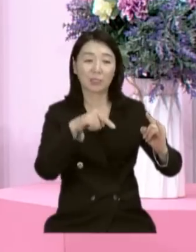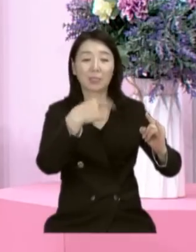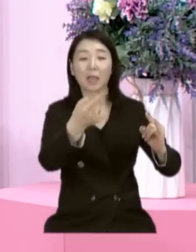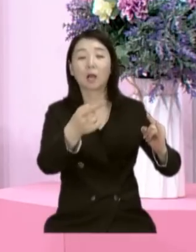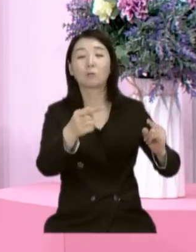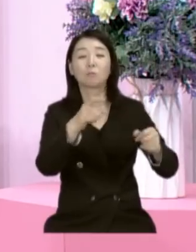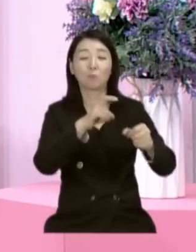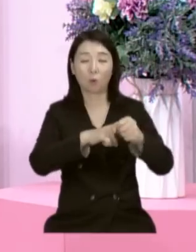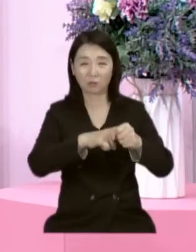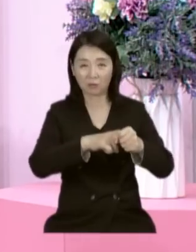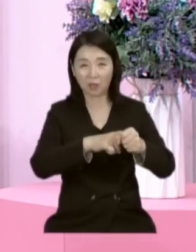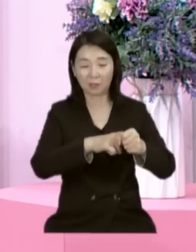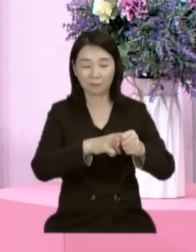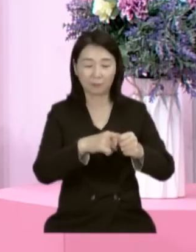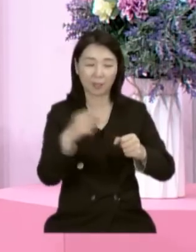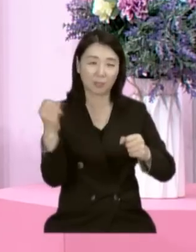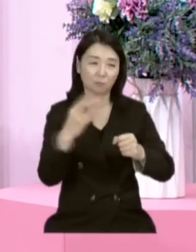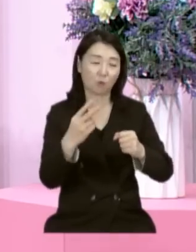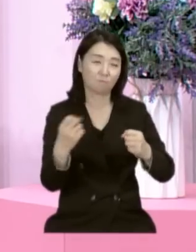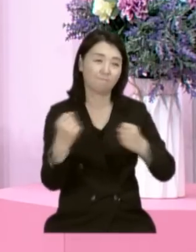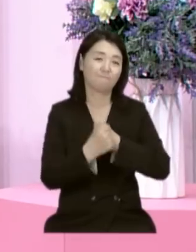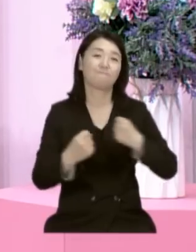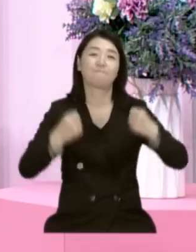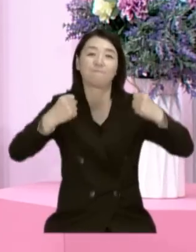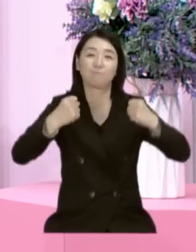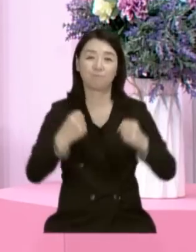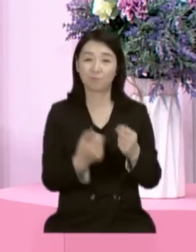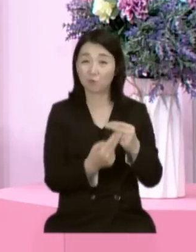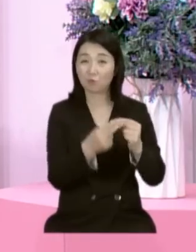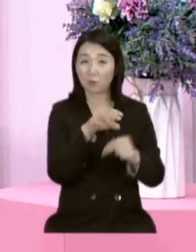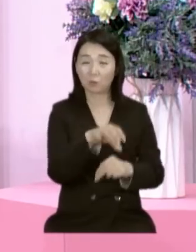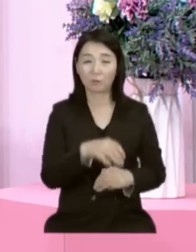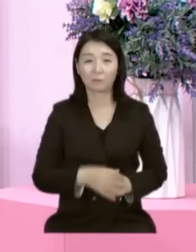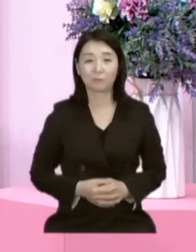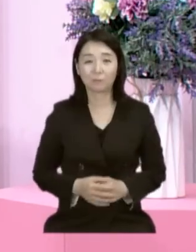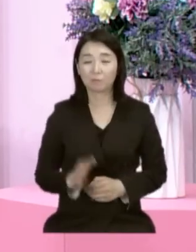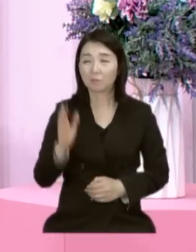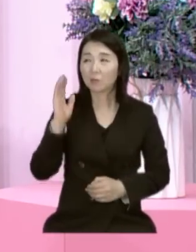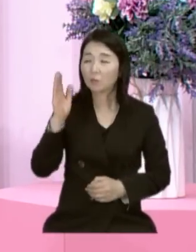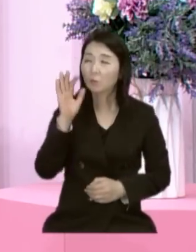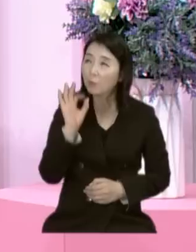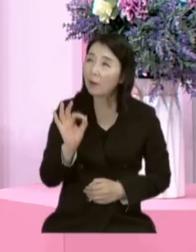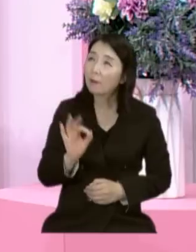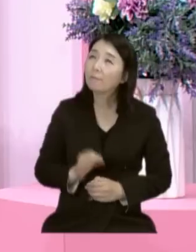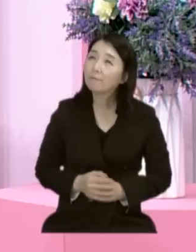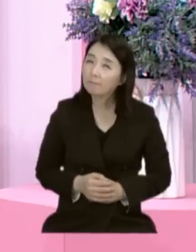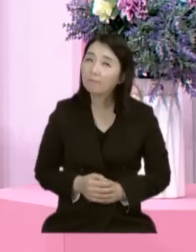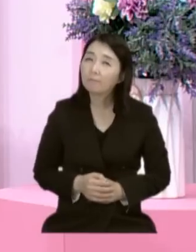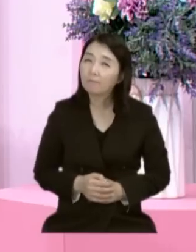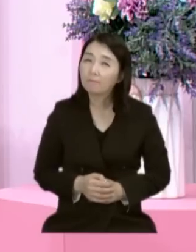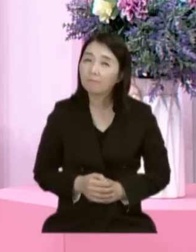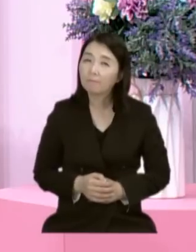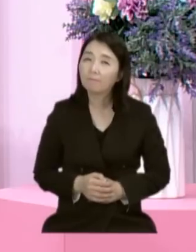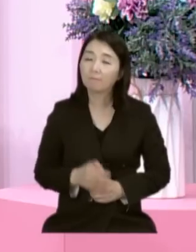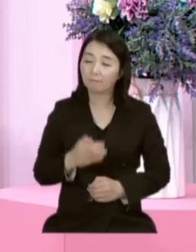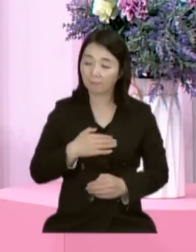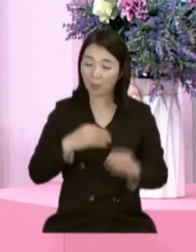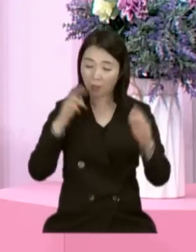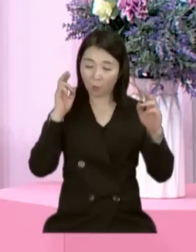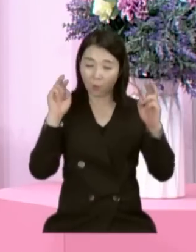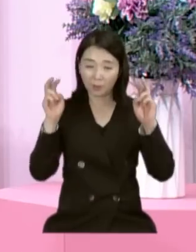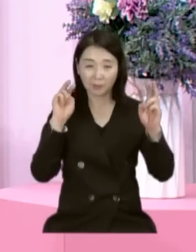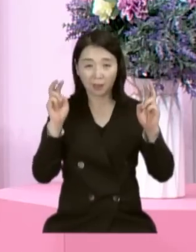다음 목적지를 향해서 이제 재충전하는 지역 아닙니까? 예. 그 설계를 들으면서 내가